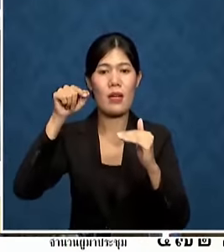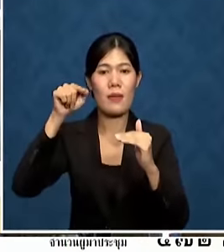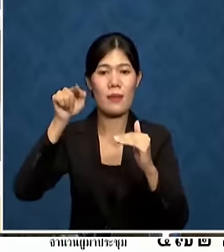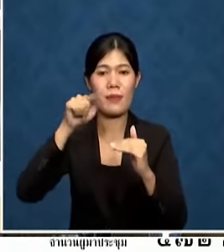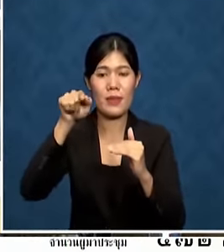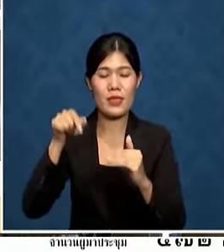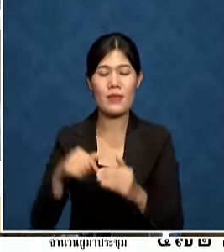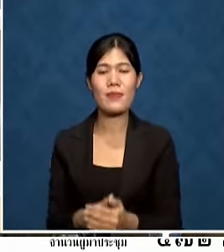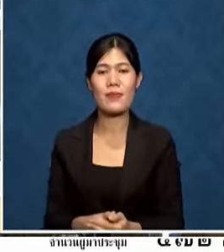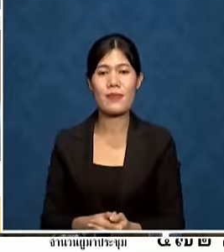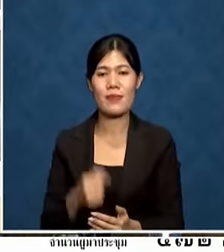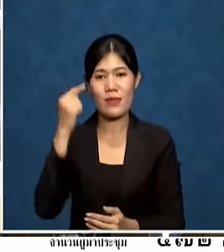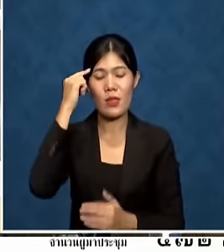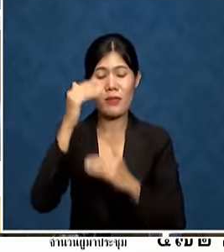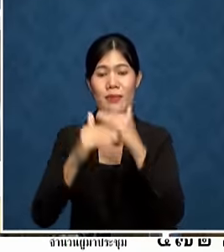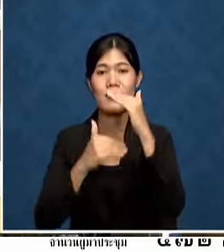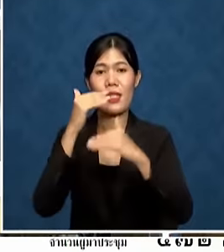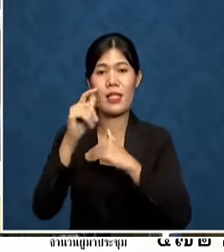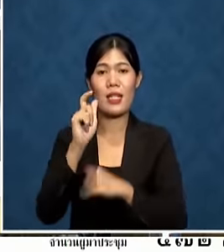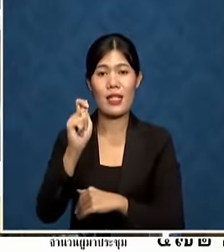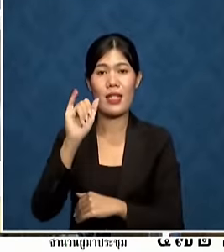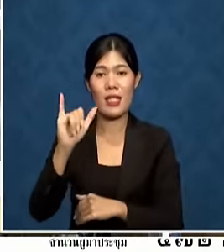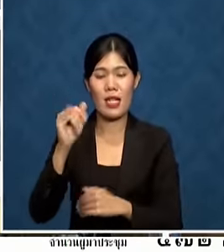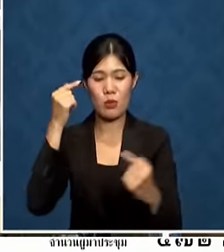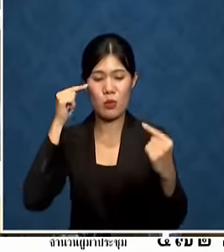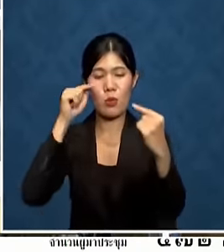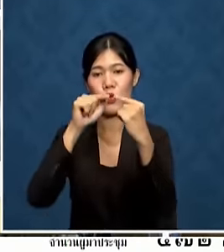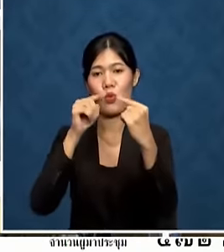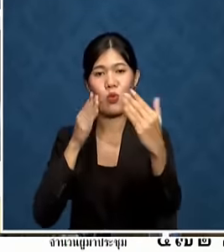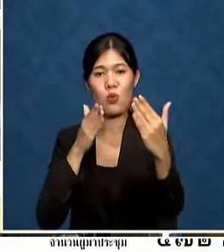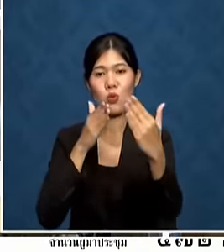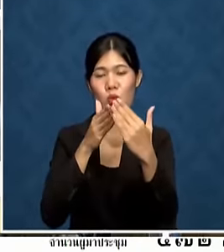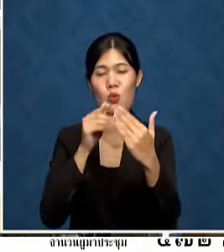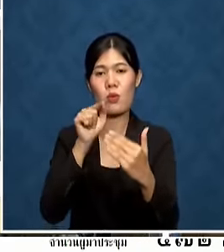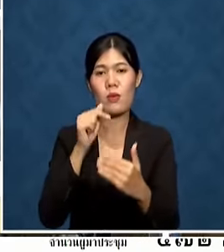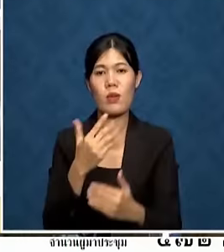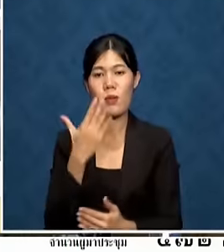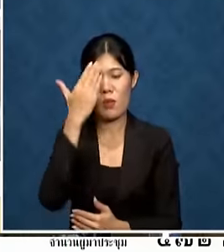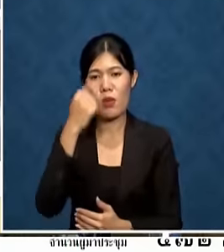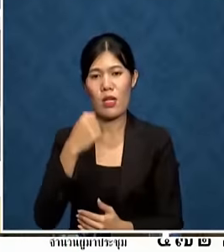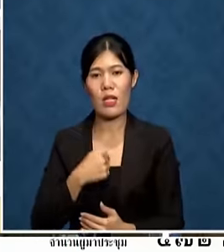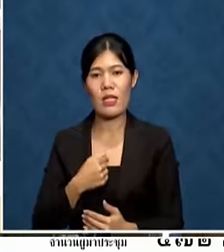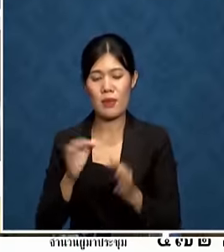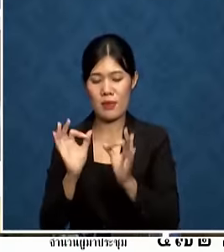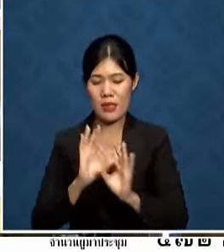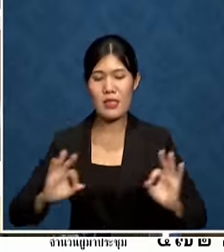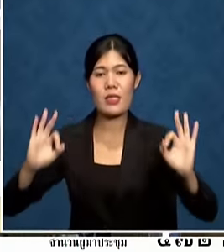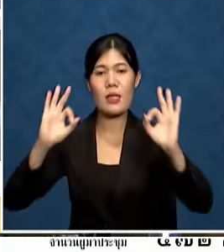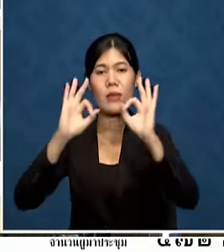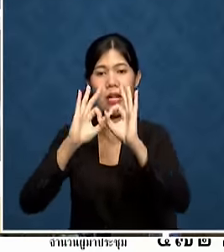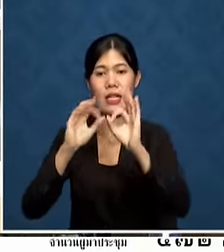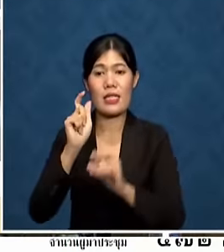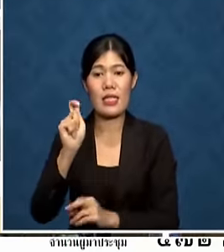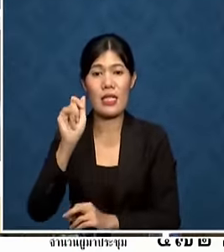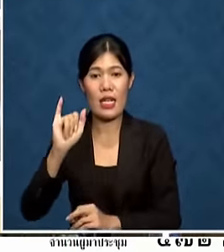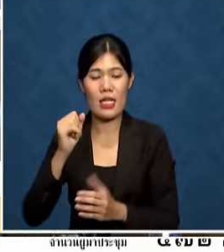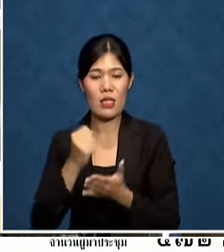อุตสาหกรรม AIแบบมุ่งเป้าจริงๆครับเพราะนั่นคือหัวใจของการสร้างโทจาก AIให้กับประเทศของเราท่านประธาน